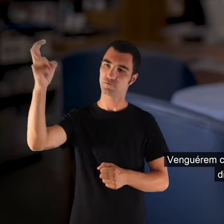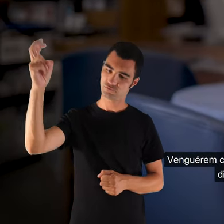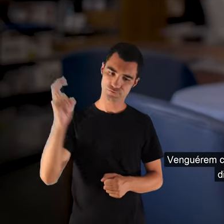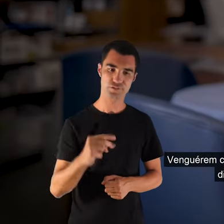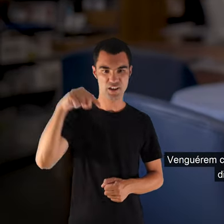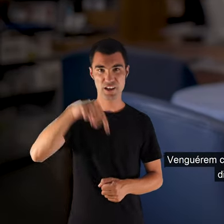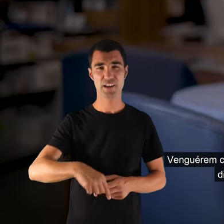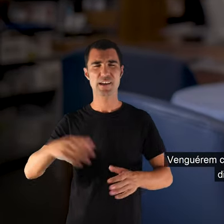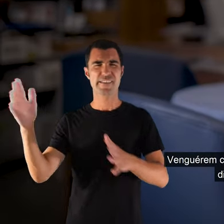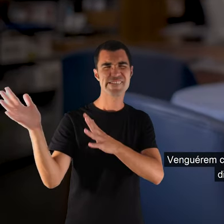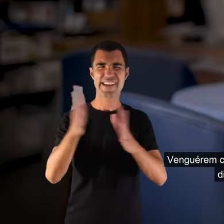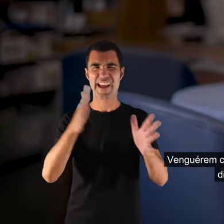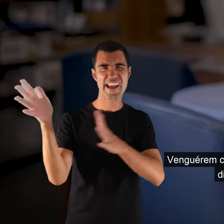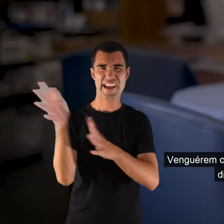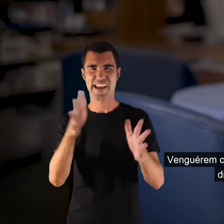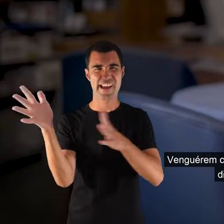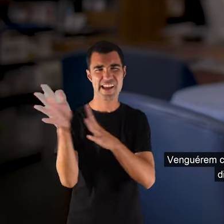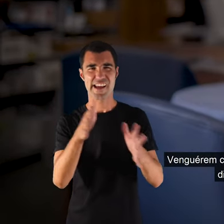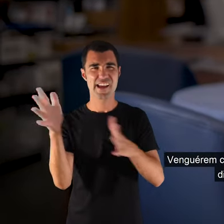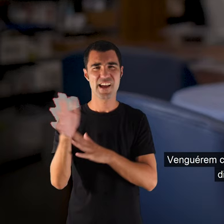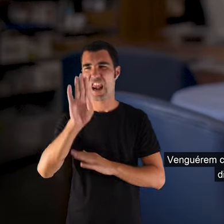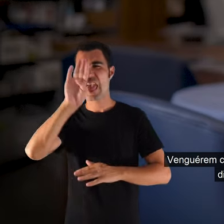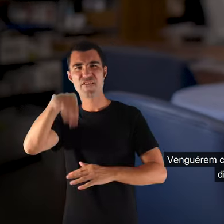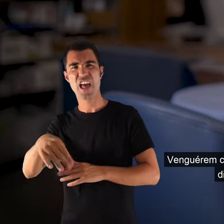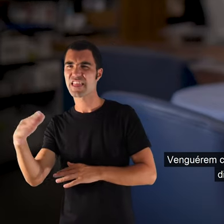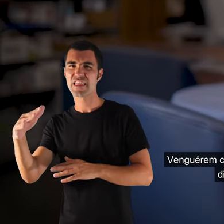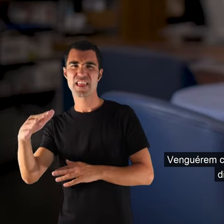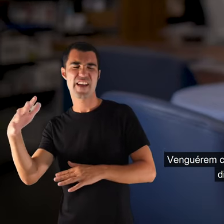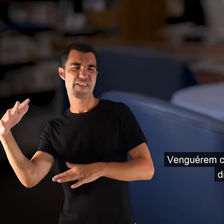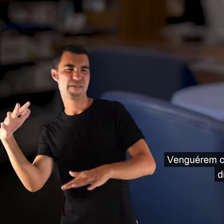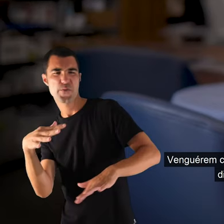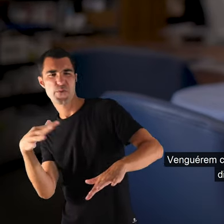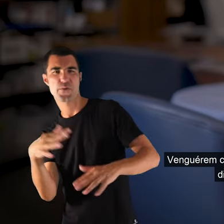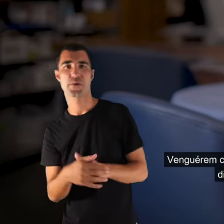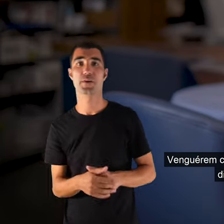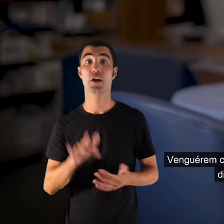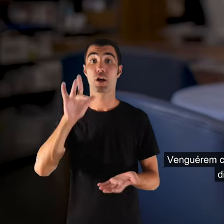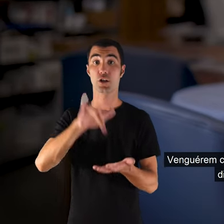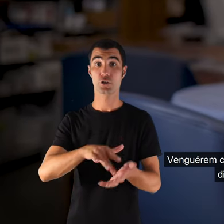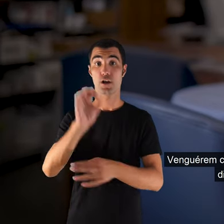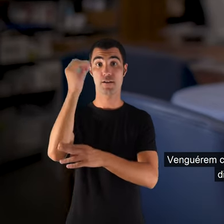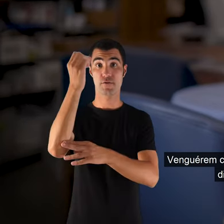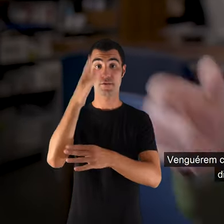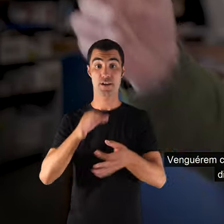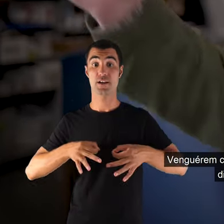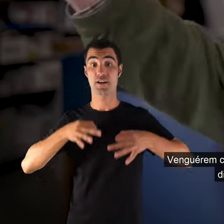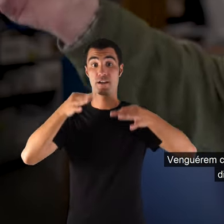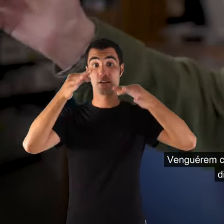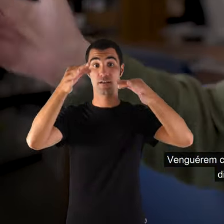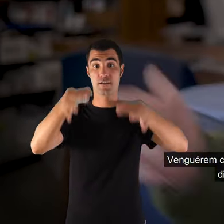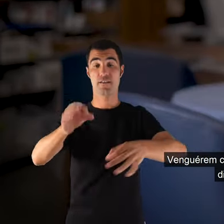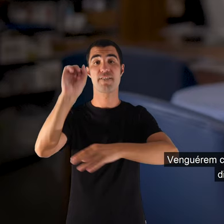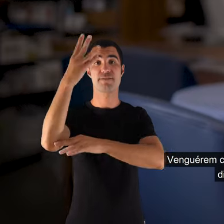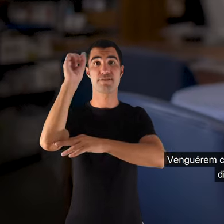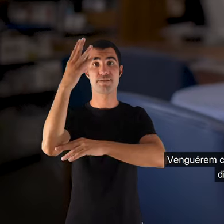una ventada, com a llevant, o... I quan van a la farola del Truig, una farola que li